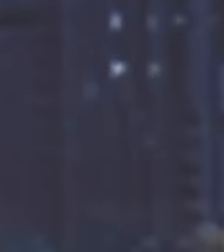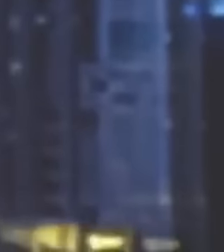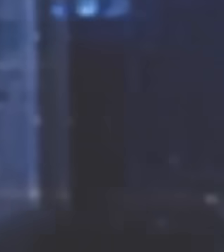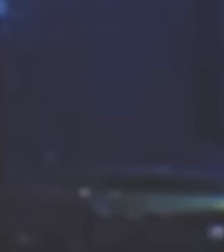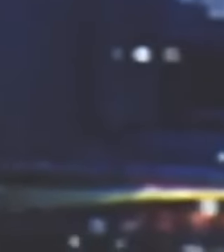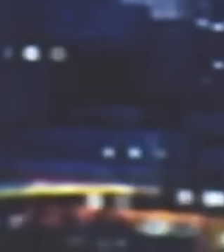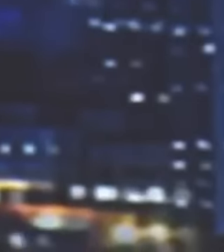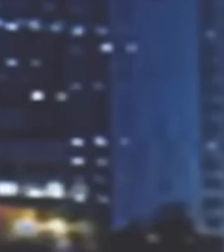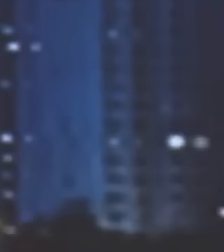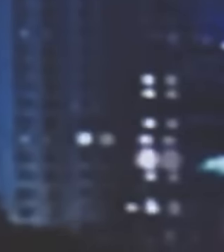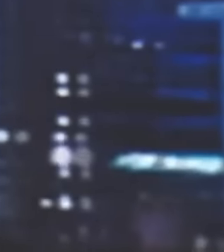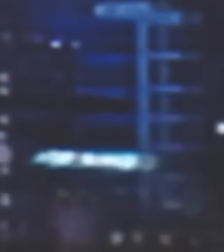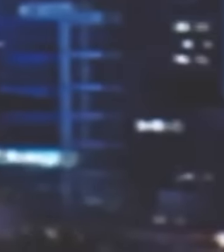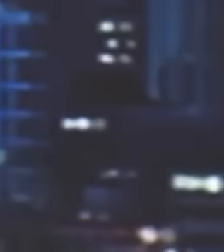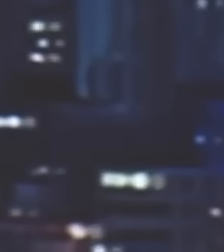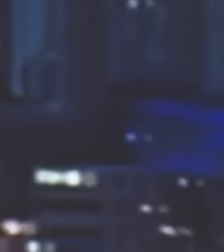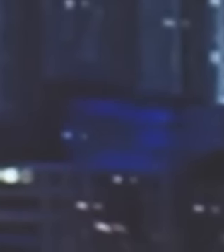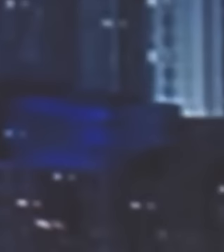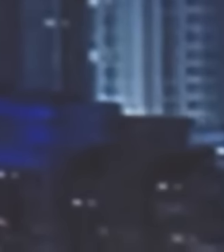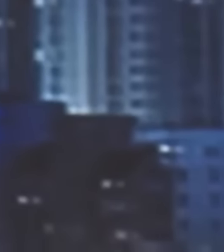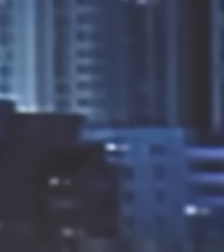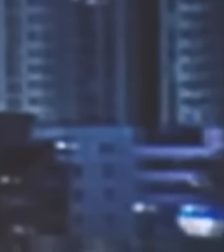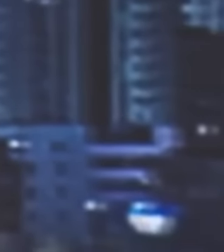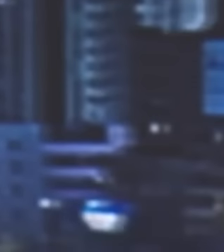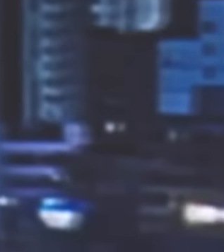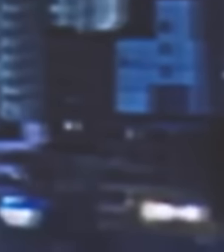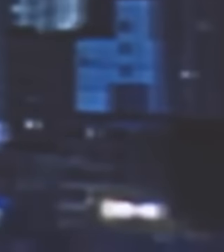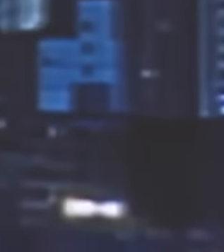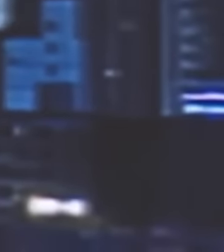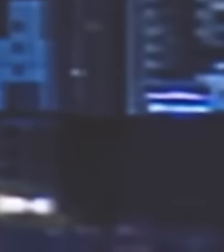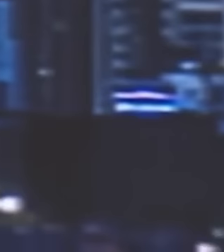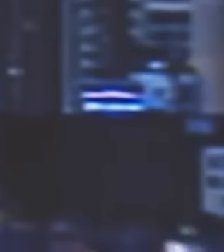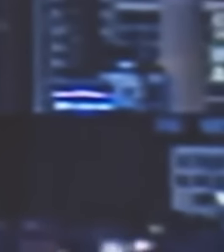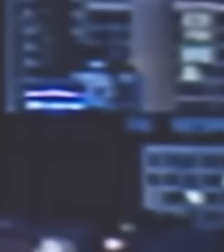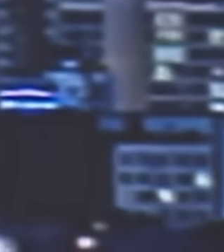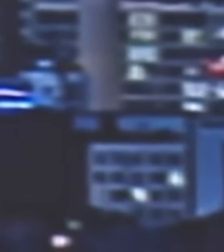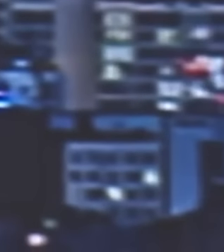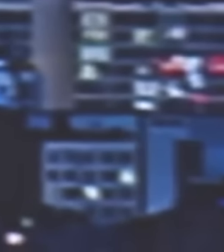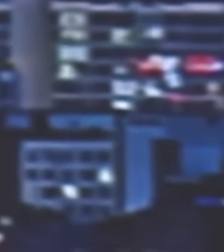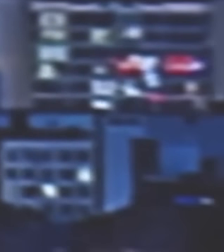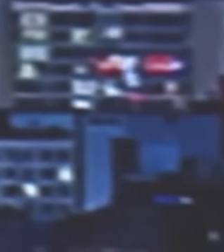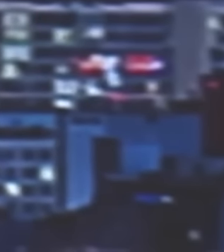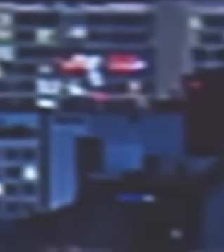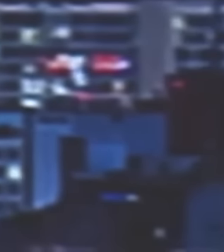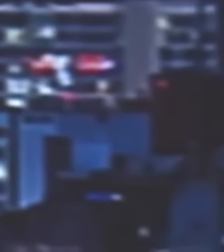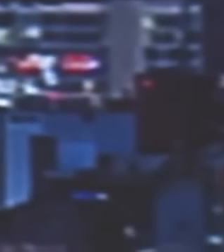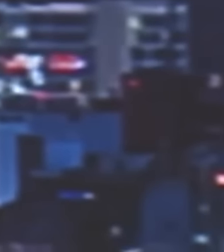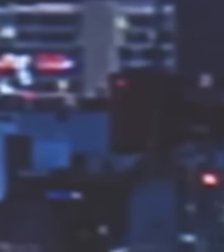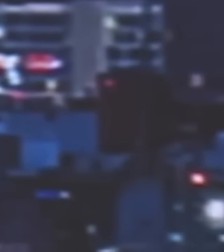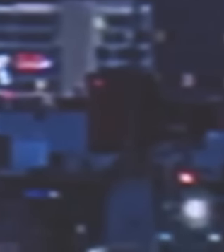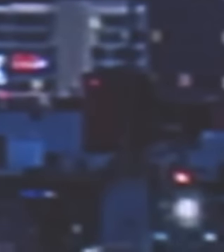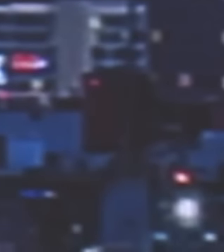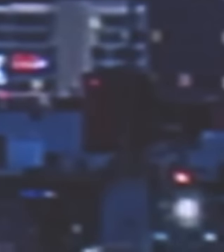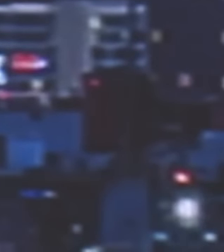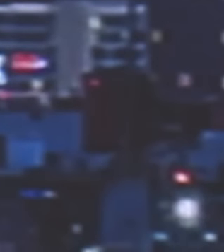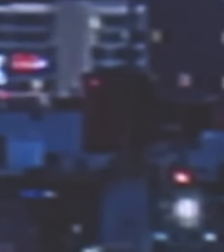JTBC 뉴스를 시청해 주셔서 고맙습니다. 저희는 저녁 6시 50분 뉴스룸에서 뵙겠습니다.